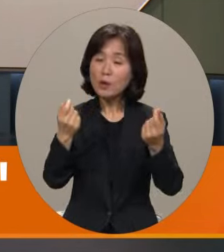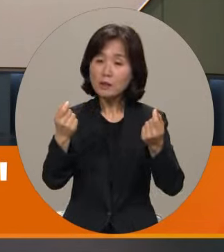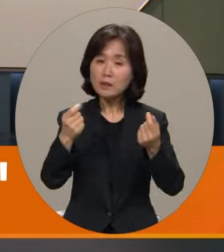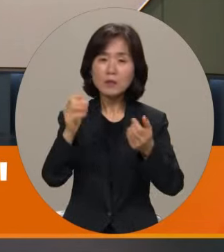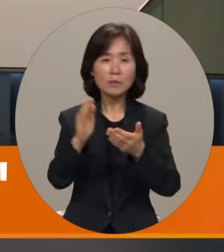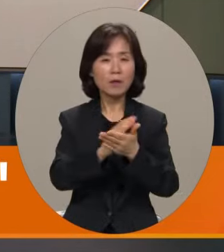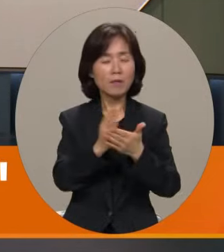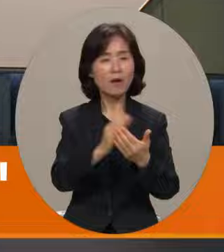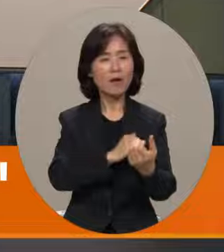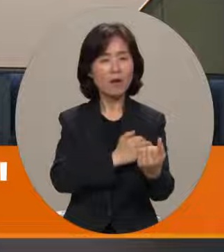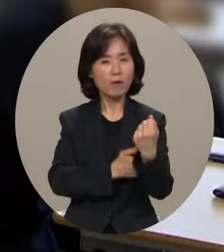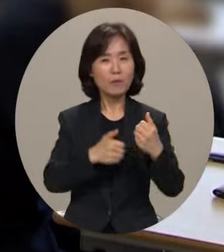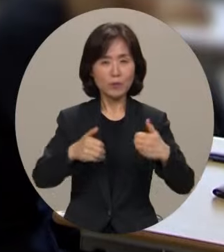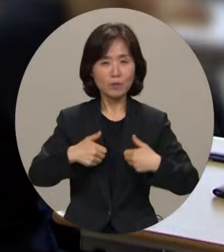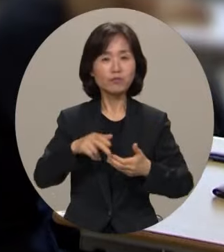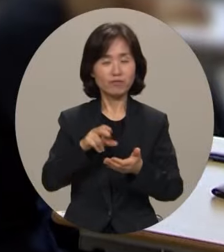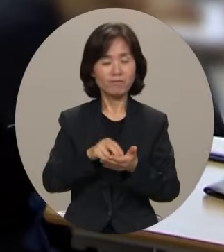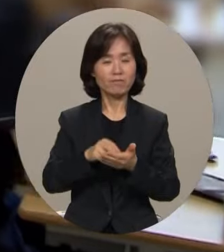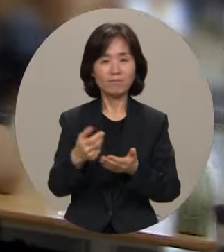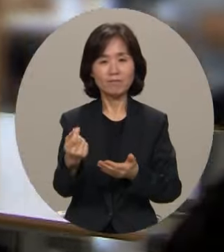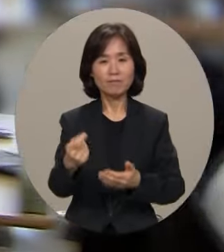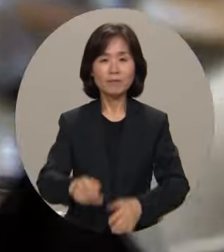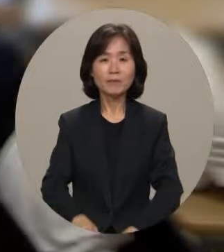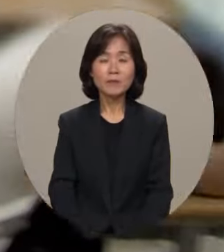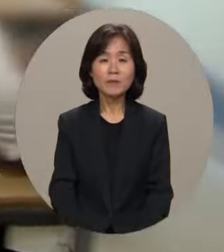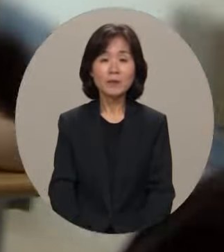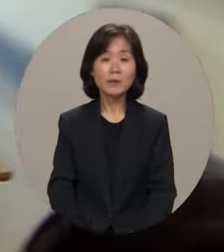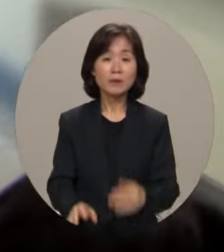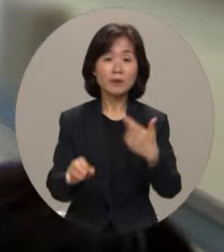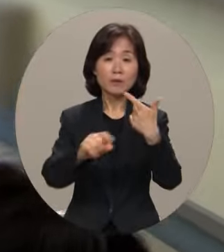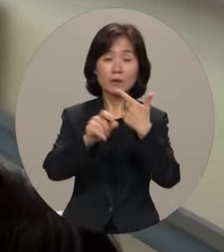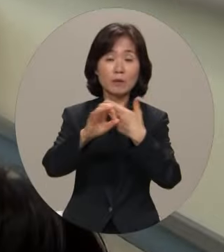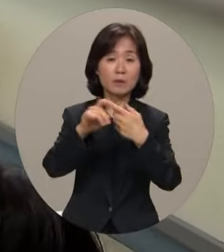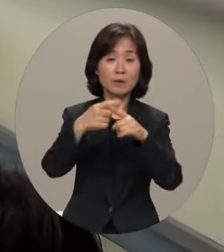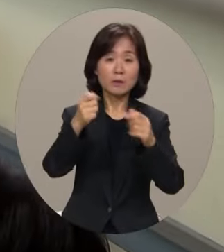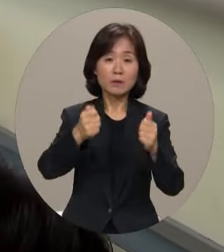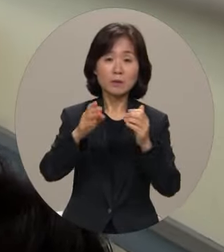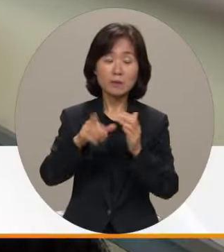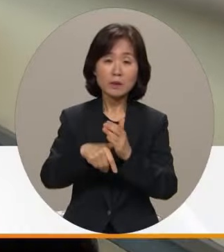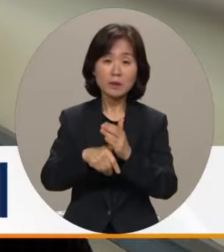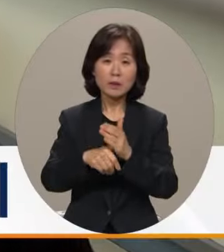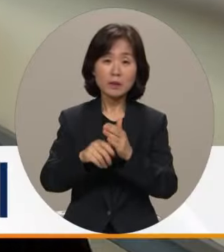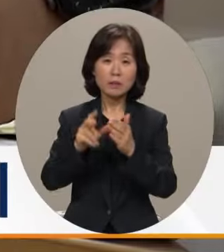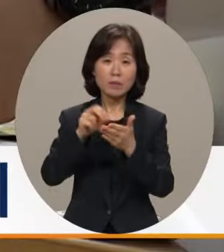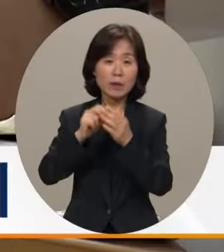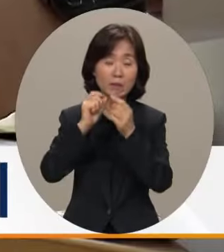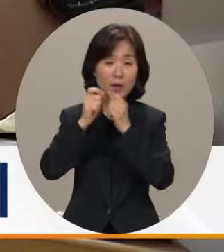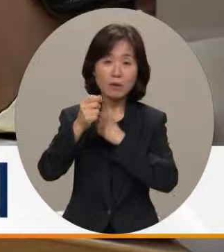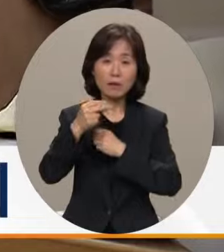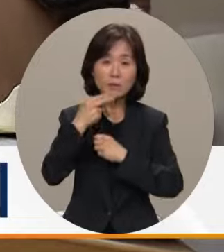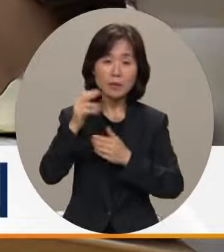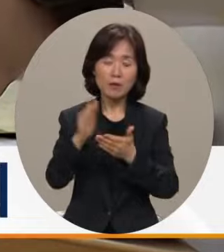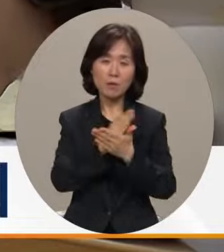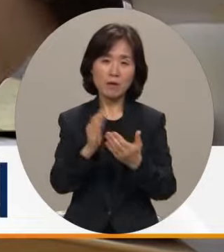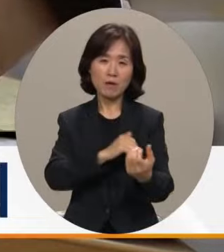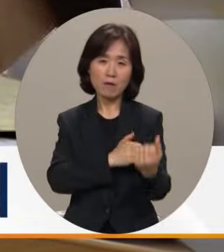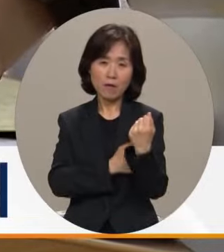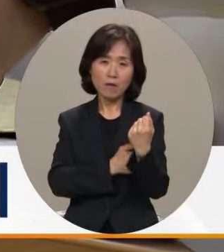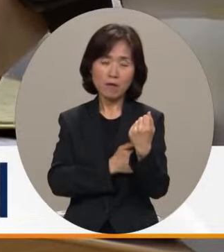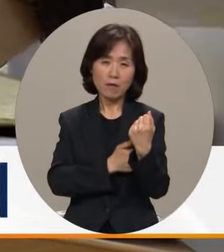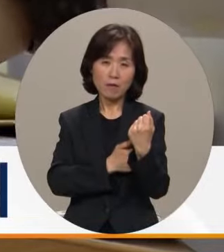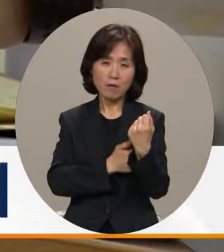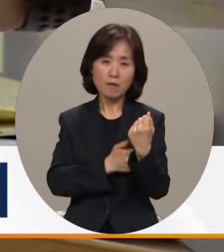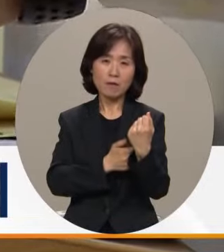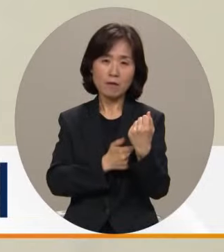보도합니다 6월 모입 평가에서도 킬러문항 없이 변별력을 확보한다는 수능의